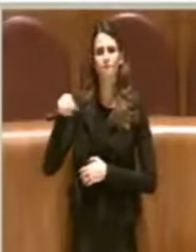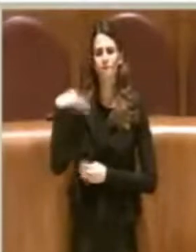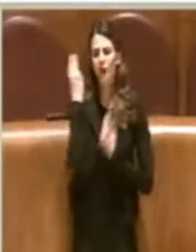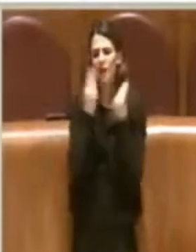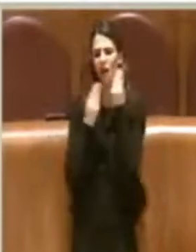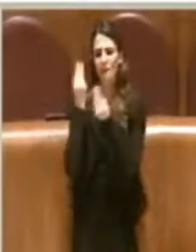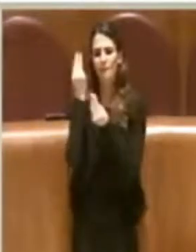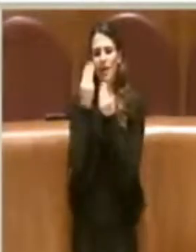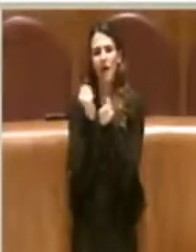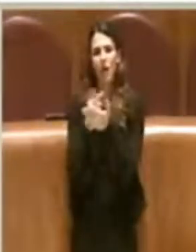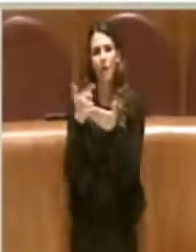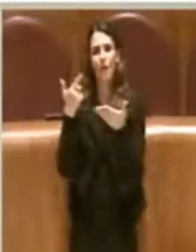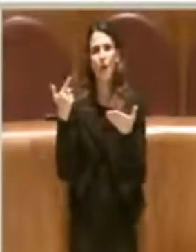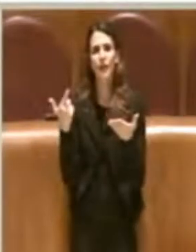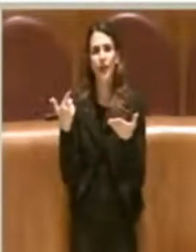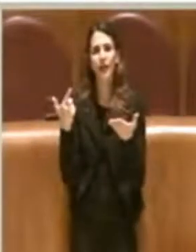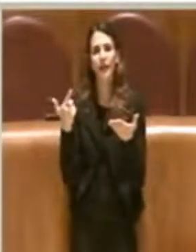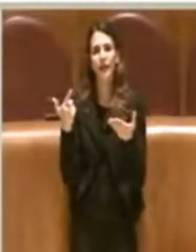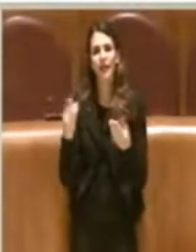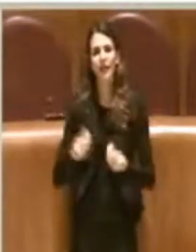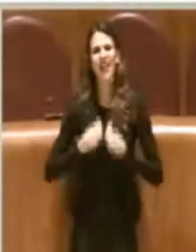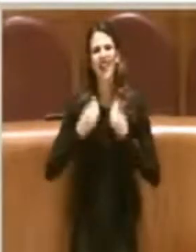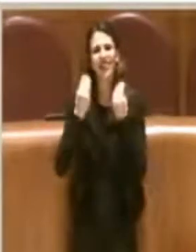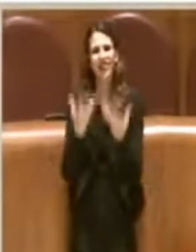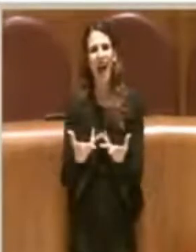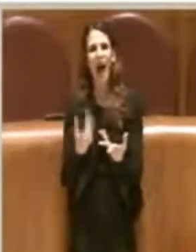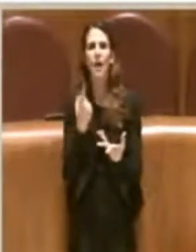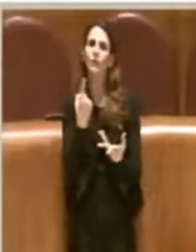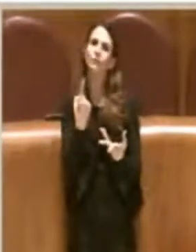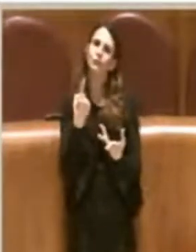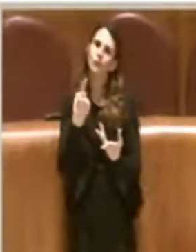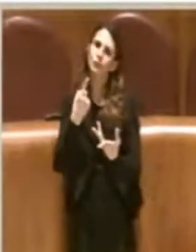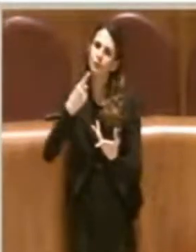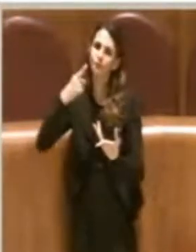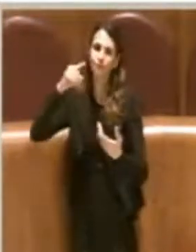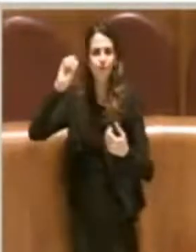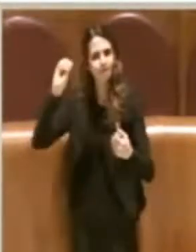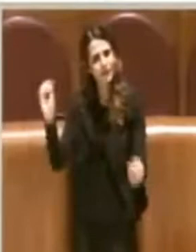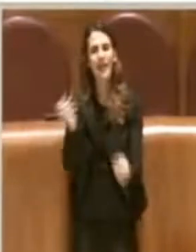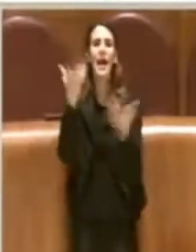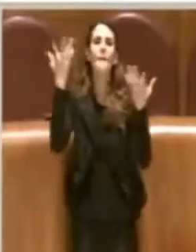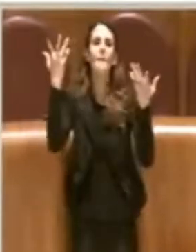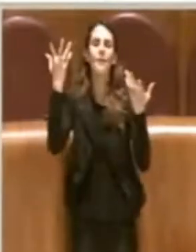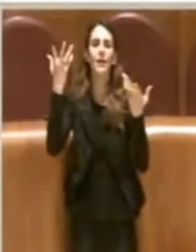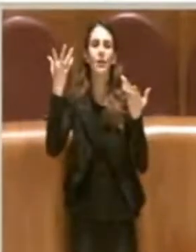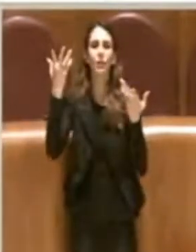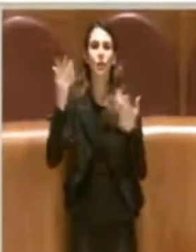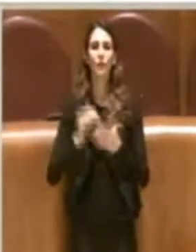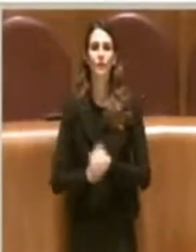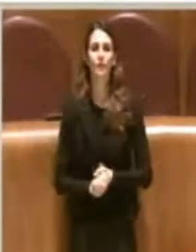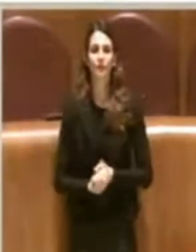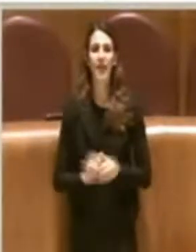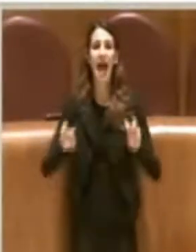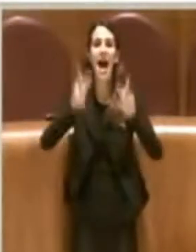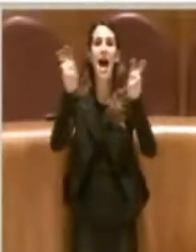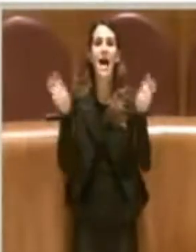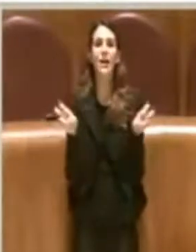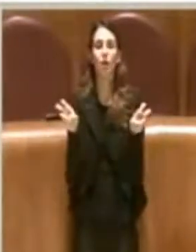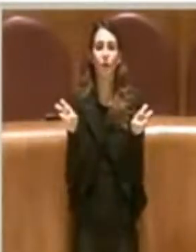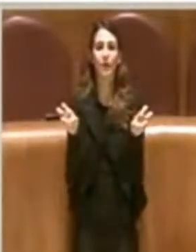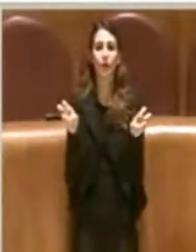importante dare una svolta sicuramente più forte sul tema della